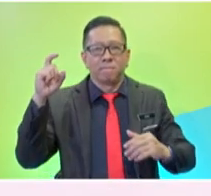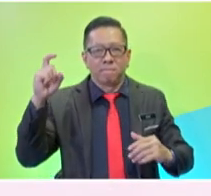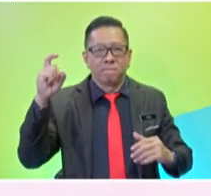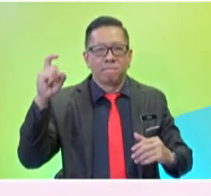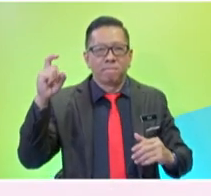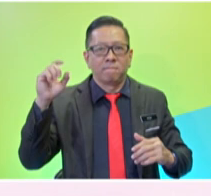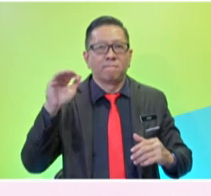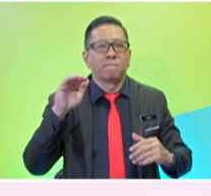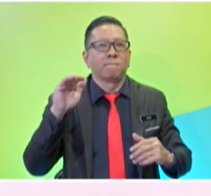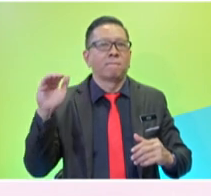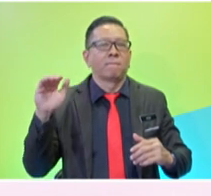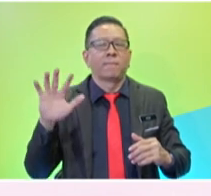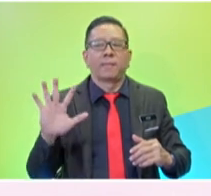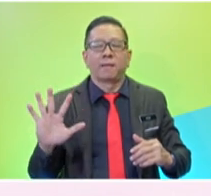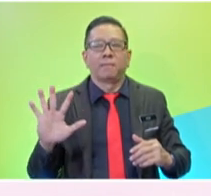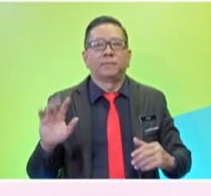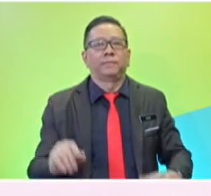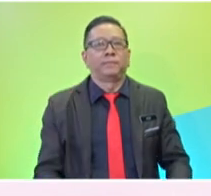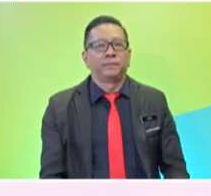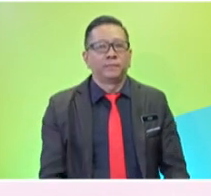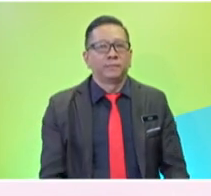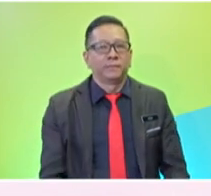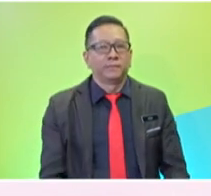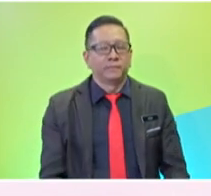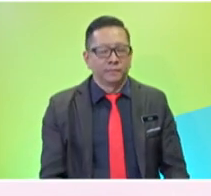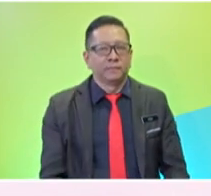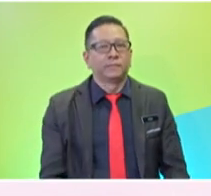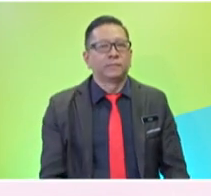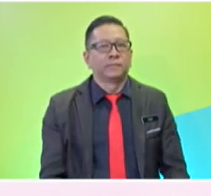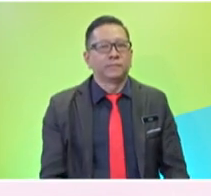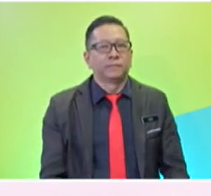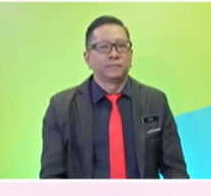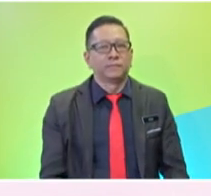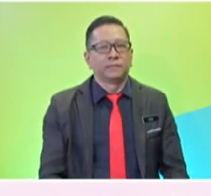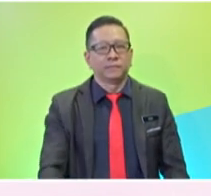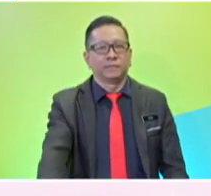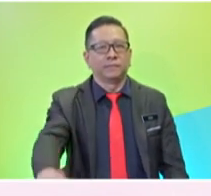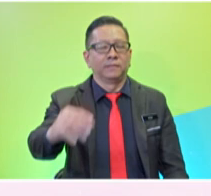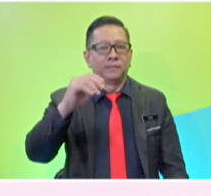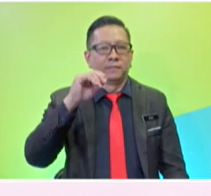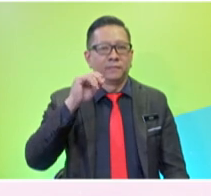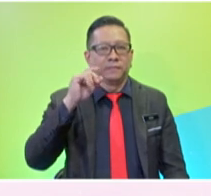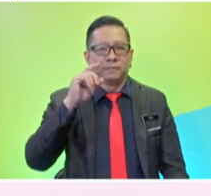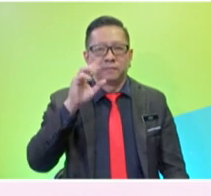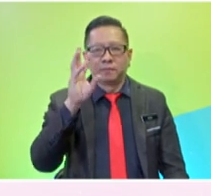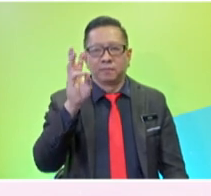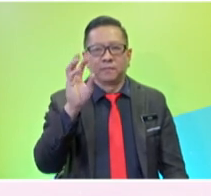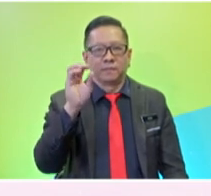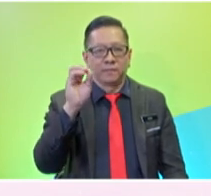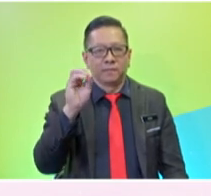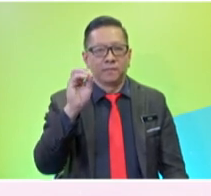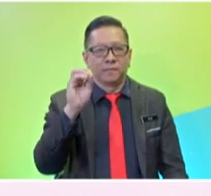mencari nilai keadaan yang tidak diketahui Oke dengan 5 menit maka boleh dilihat di situ 60